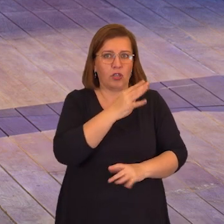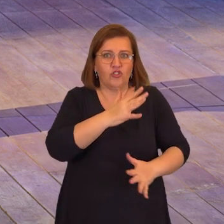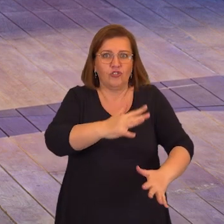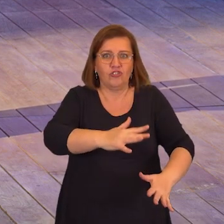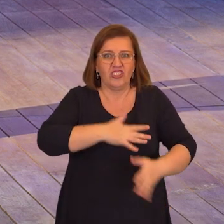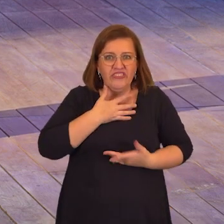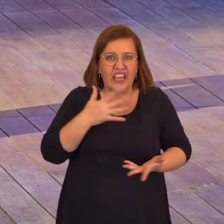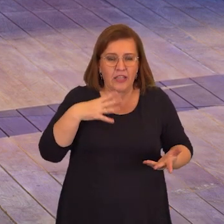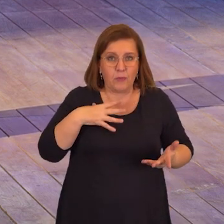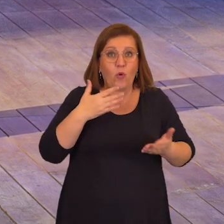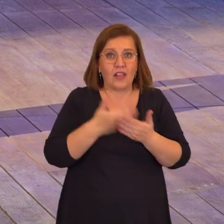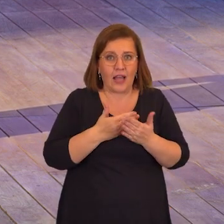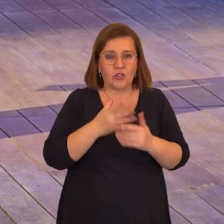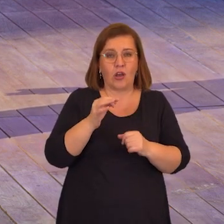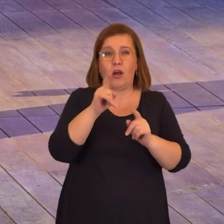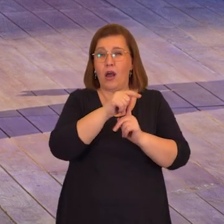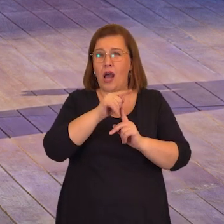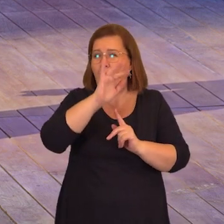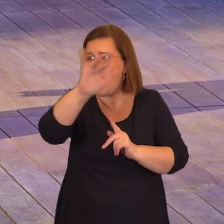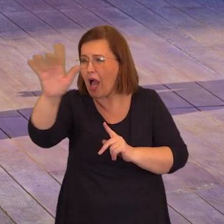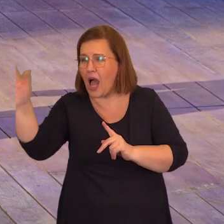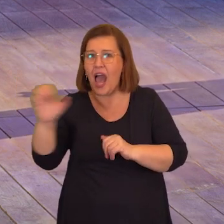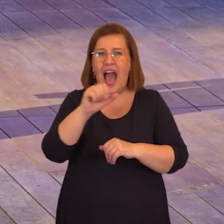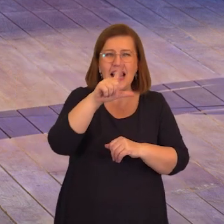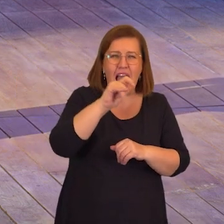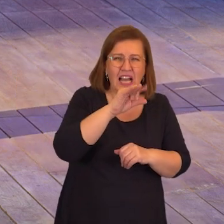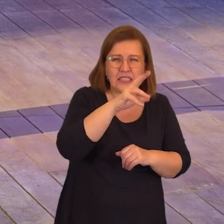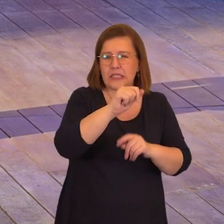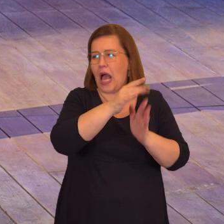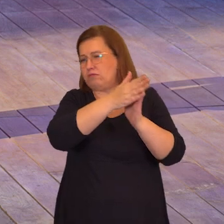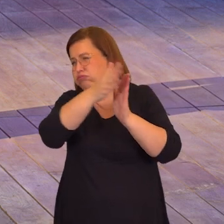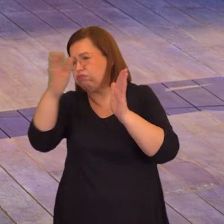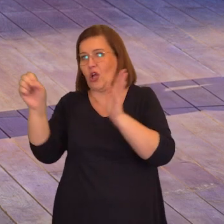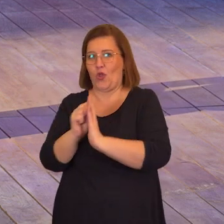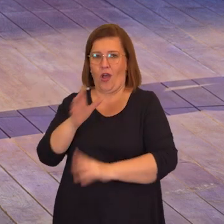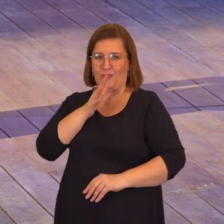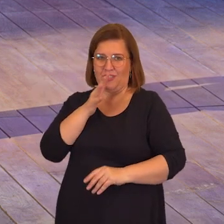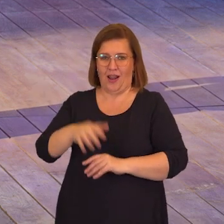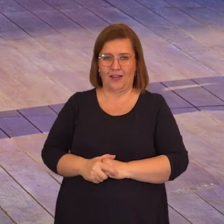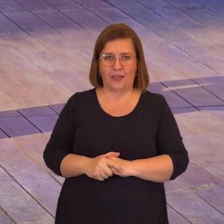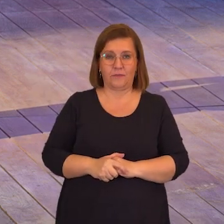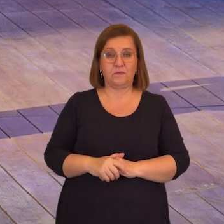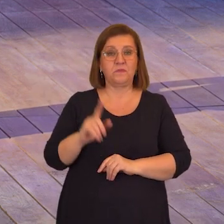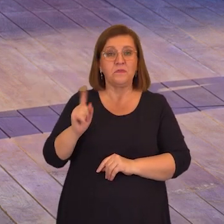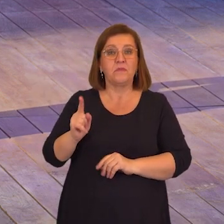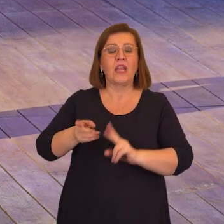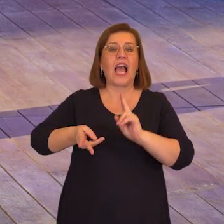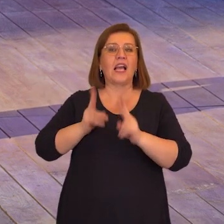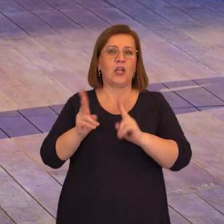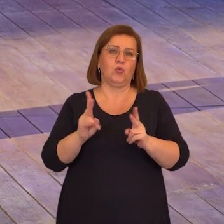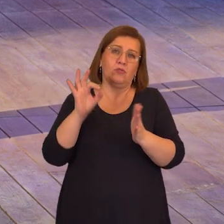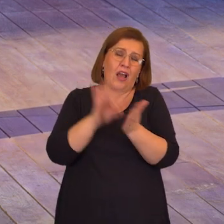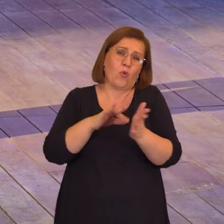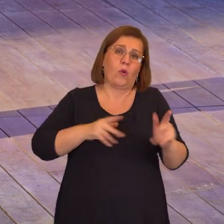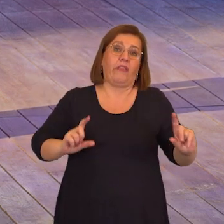zaczął jeździć po wybrzeżach od Alaski po Australię. Ale kaczuszki trafiły do wody przykrym zrządzeniem